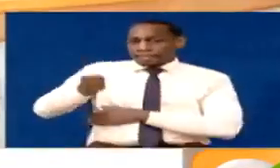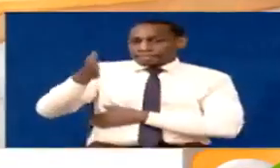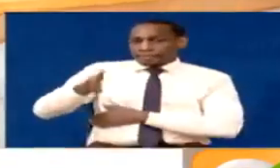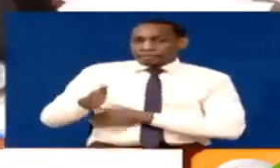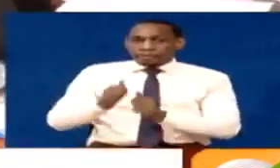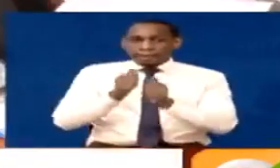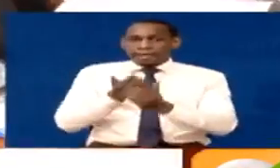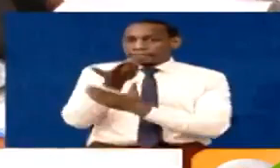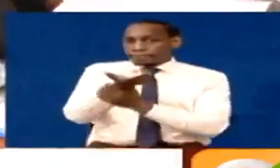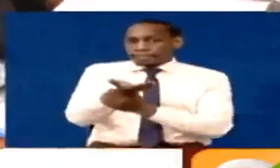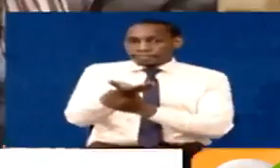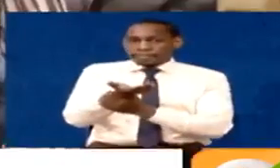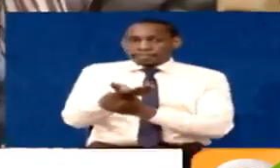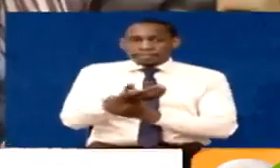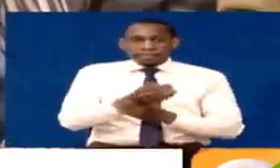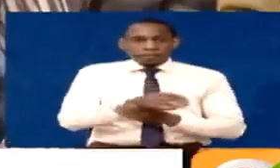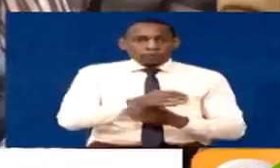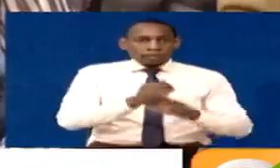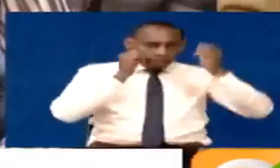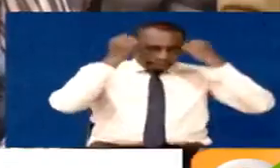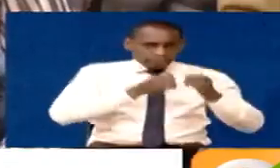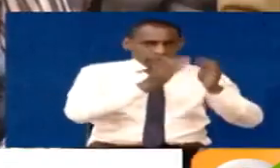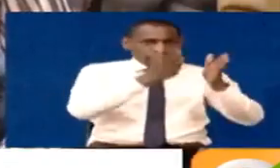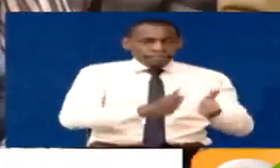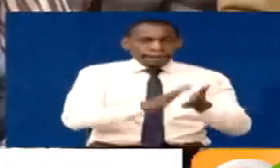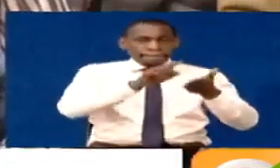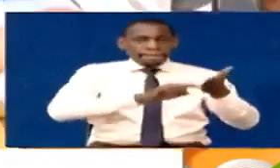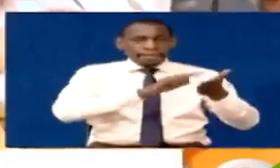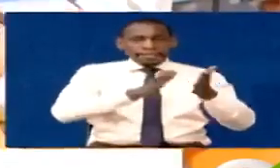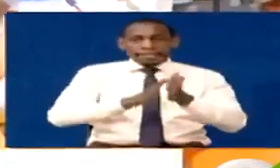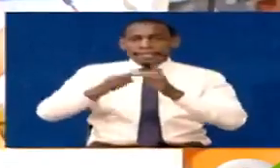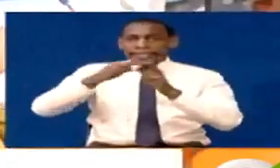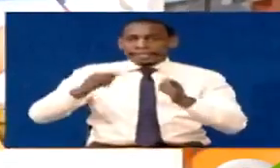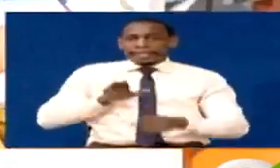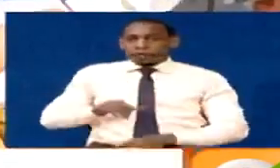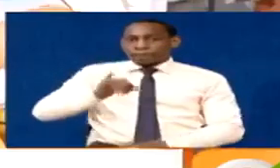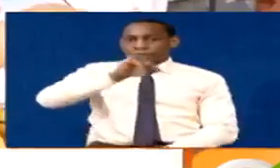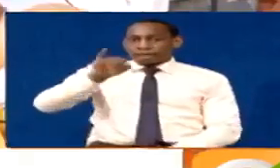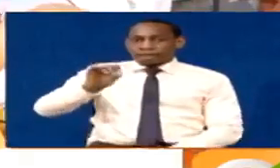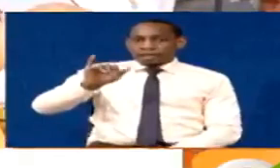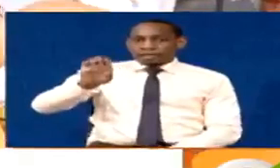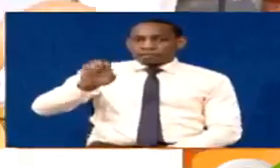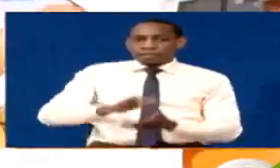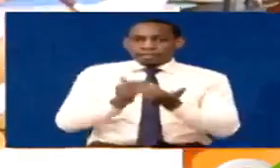Muchemi amekataa ombi lake kwa afisa huyo wa jeshi anayekabiliwa na mashtaka ya mauaji ya Joyce Syombua na